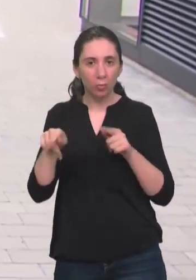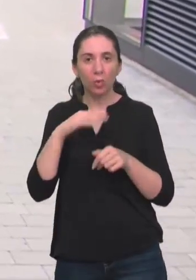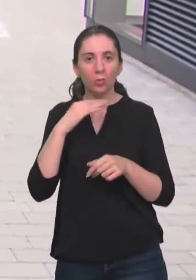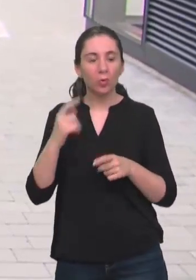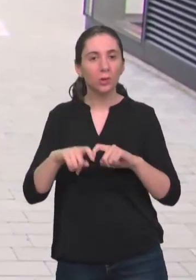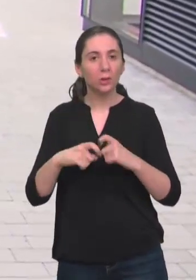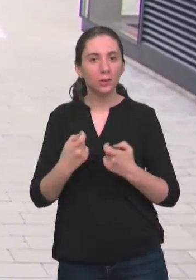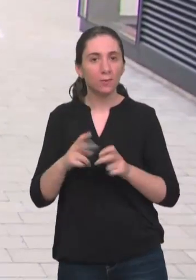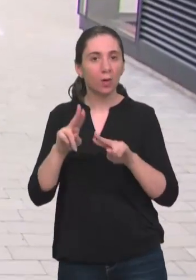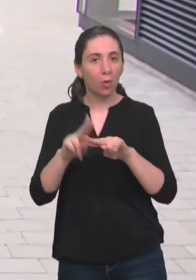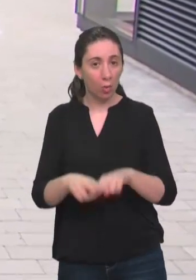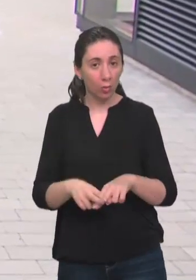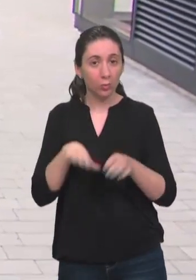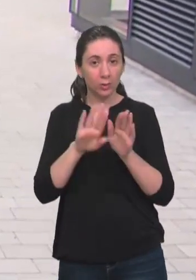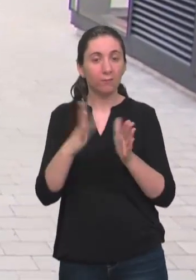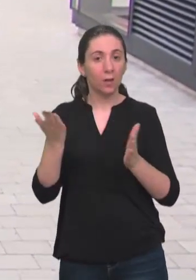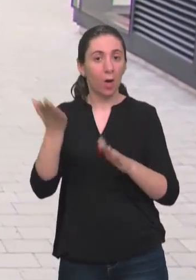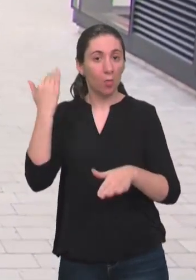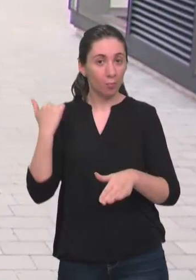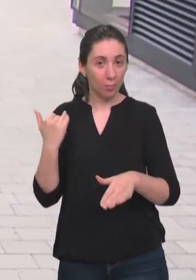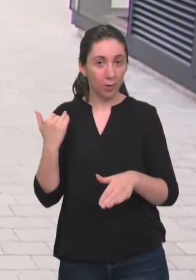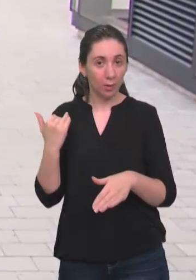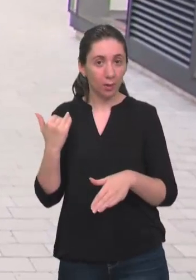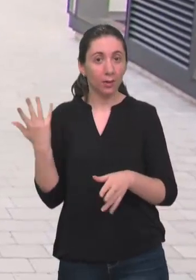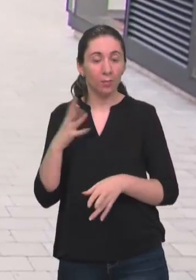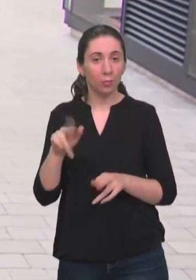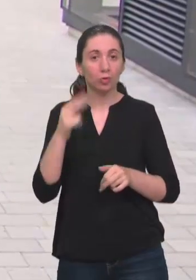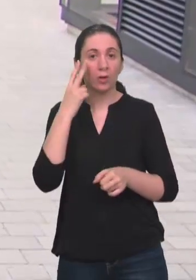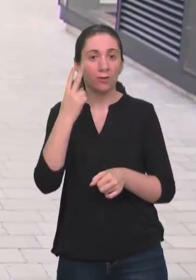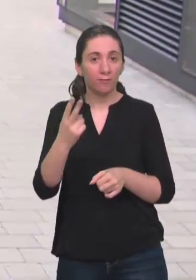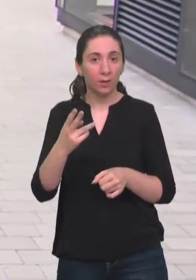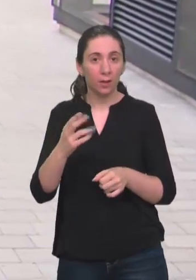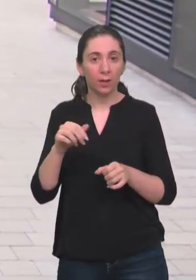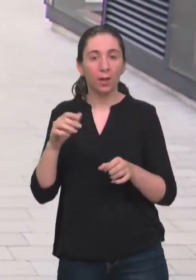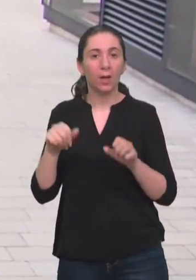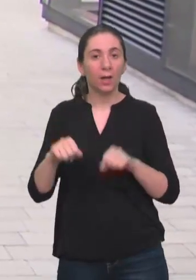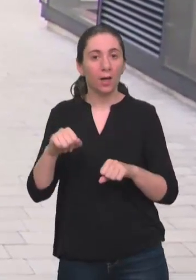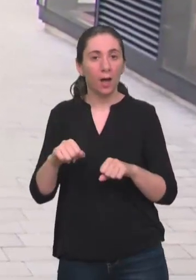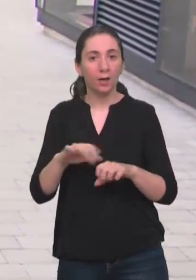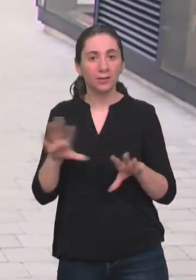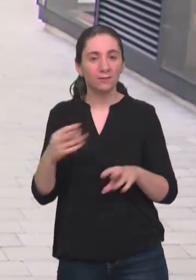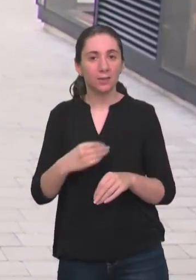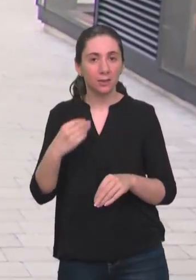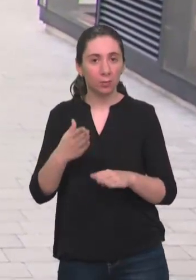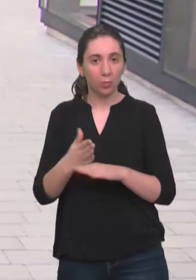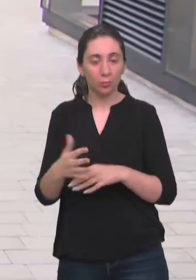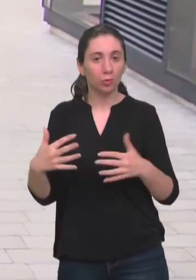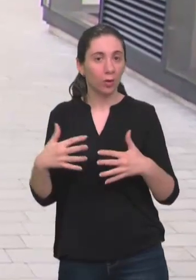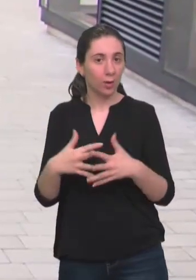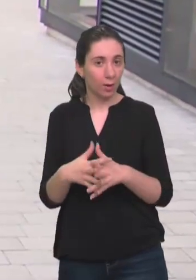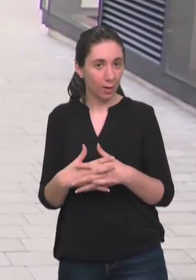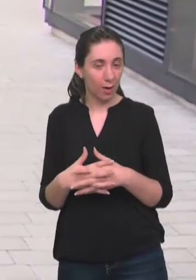stvari ostavljeno kao prije da bi se vidjelo kroz kakve je sve strahote prošao grad, ali opet